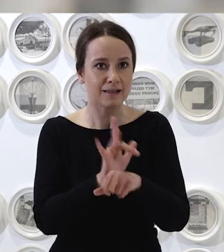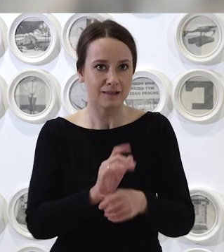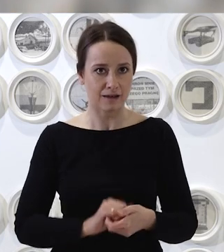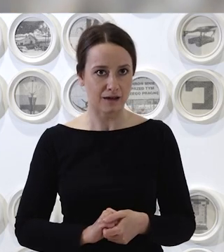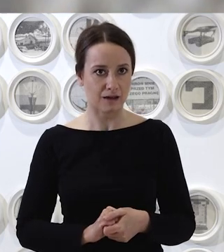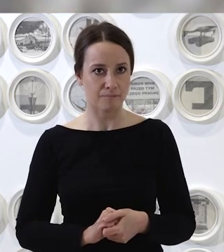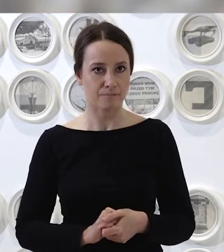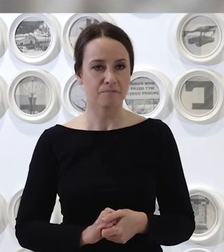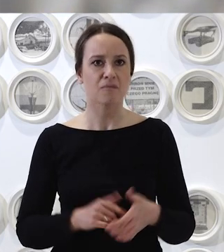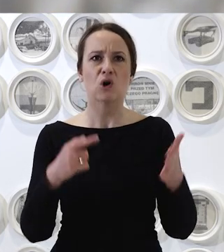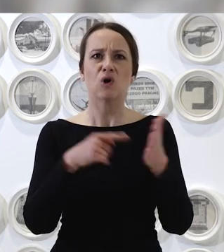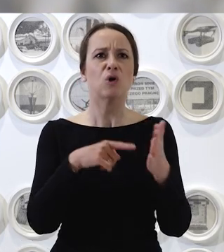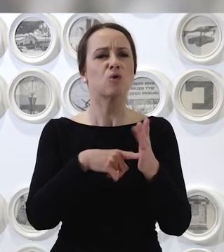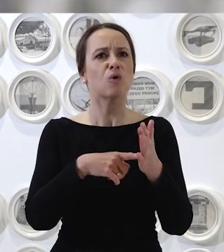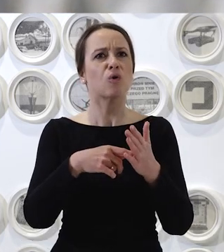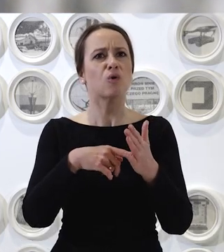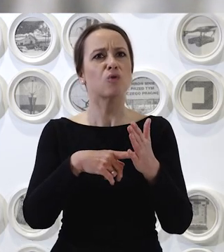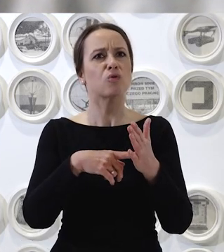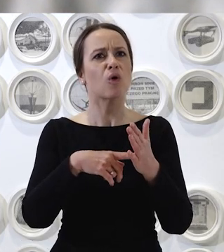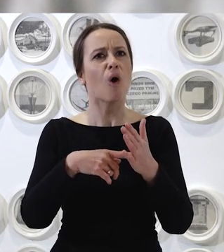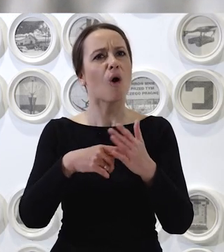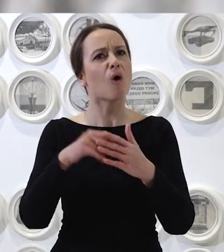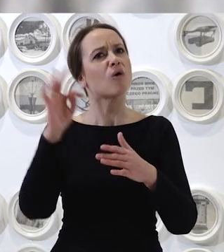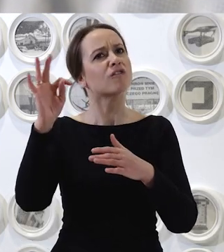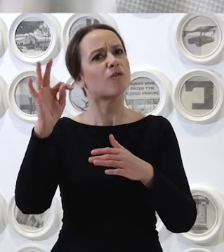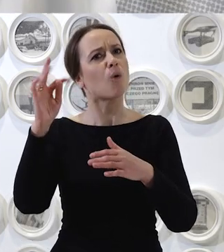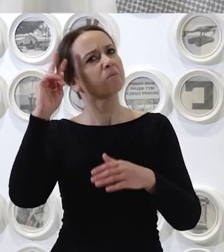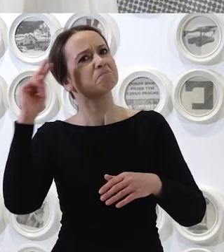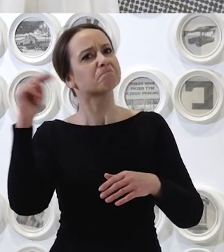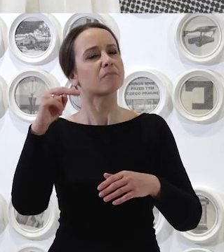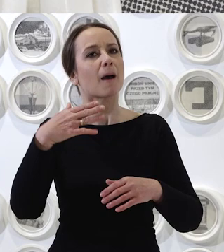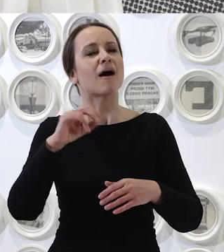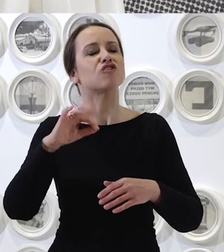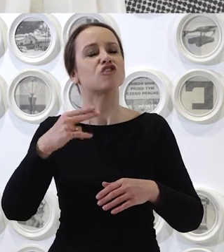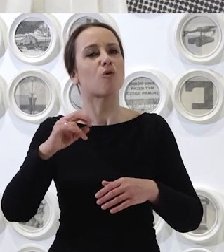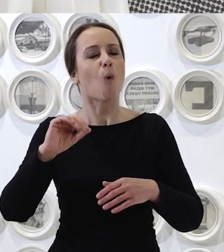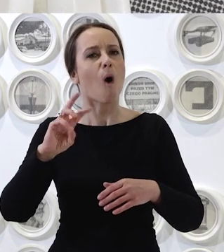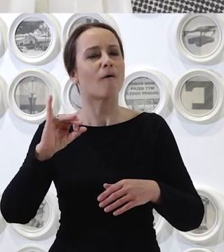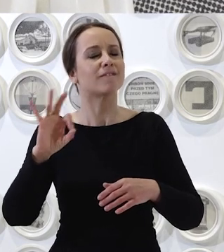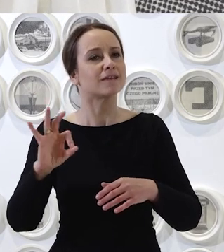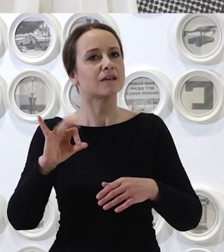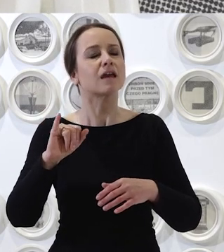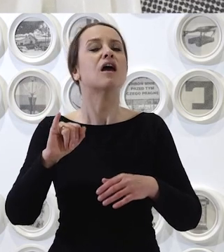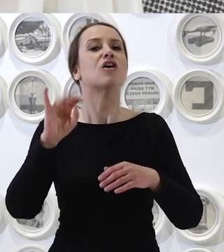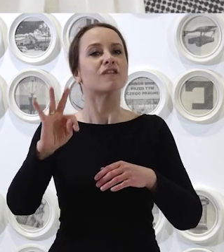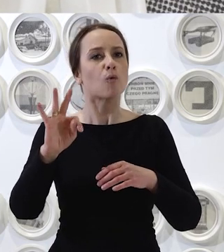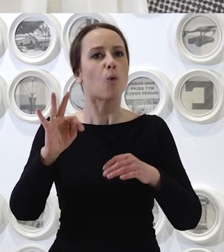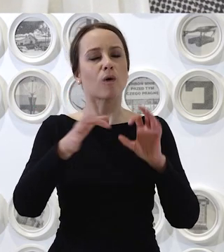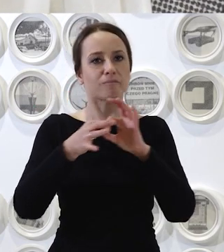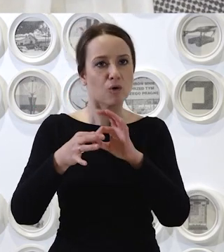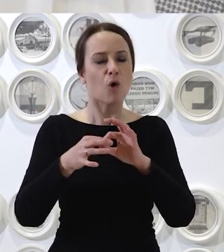jest jakby poglądy macie śpiesz się kosowskiego dotyczącym sztuki